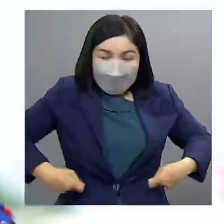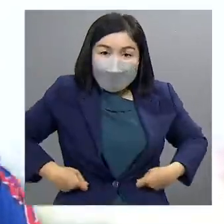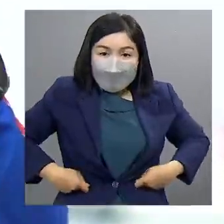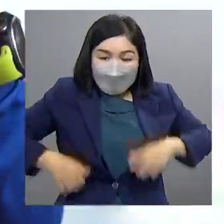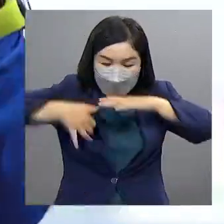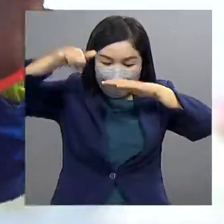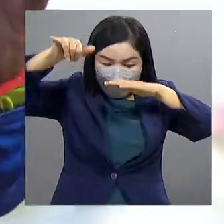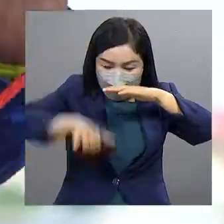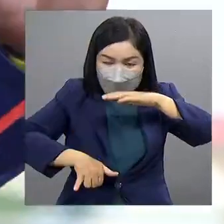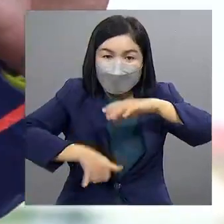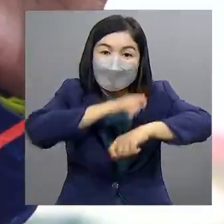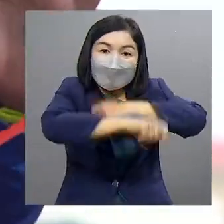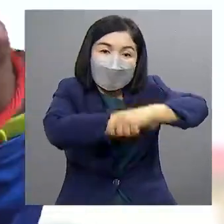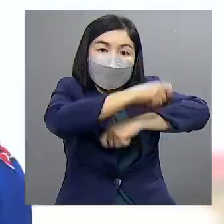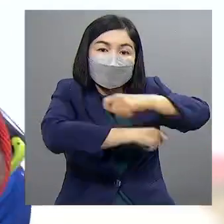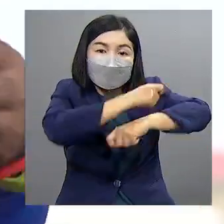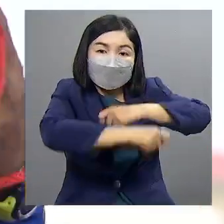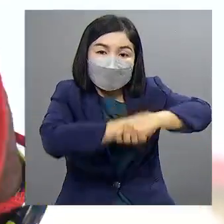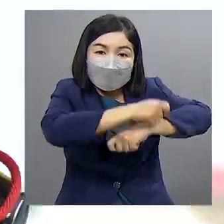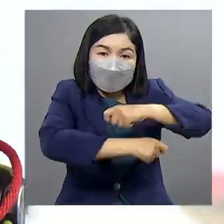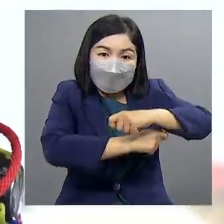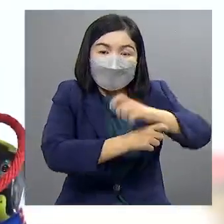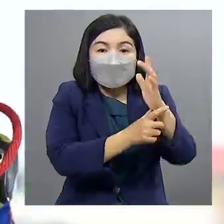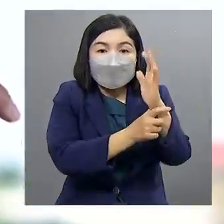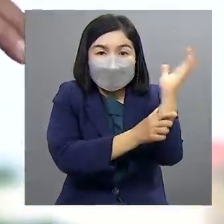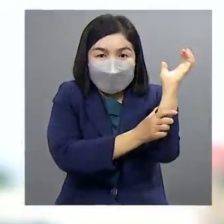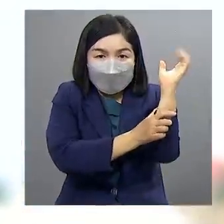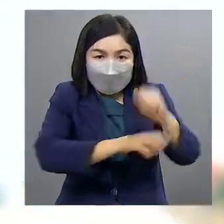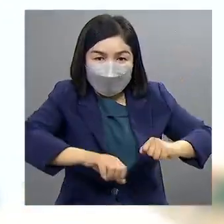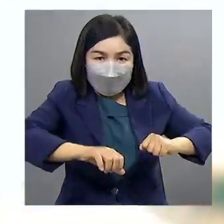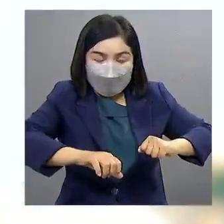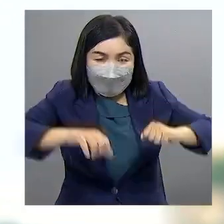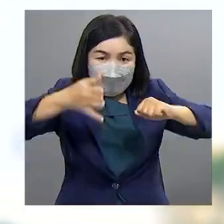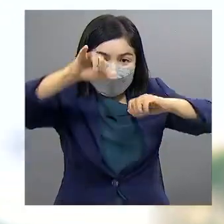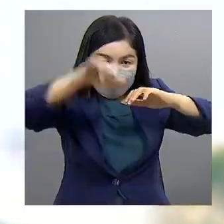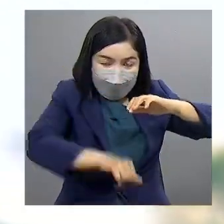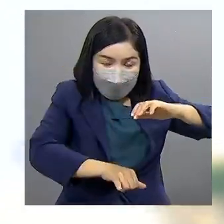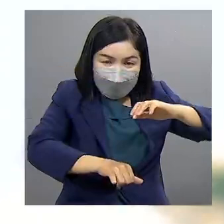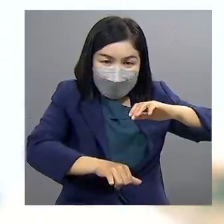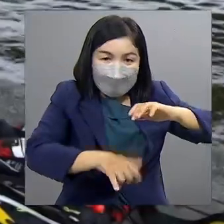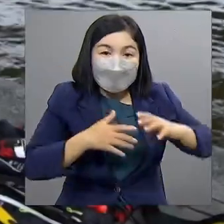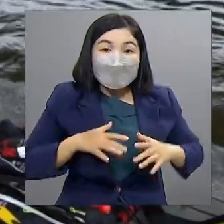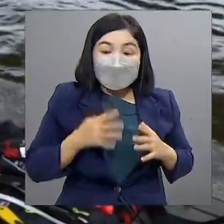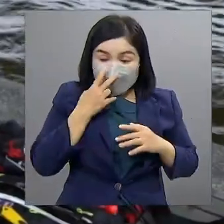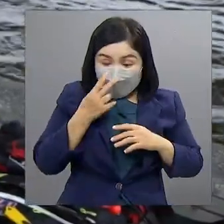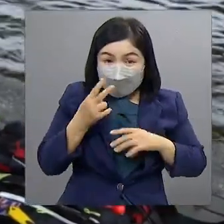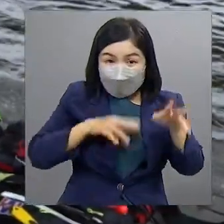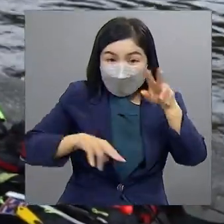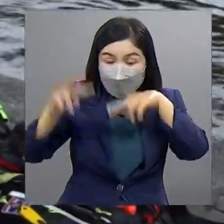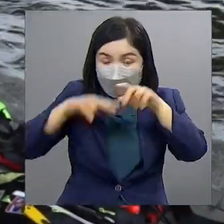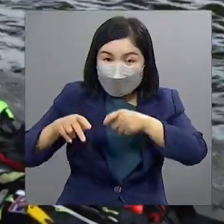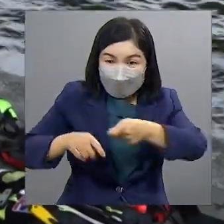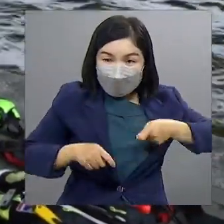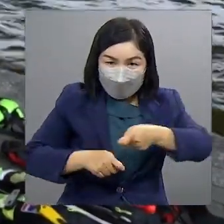นะครับ แขน เขาใส่ข้อมือไว้แล้วก็จับไว้ครับเพื่อให้รู้แนวทิศทางว่าคนข้างบนอยู่ตรงไหนด้วยแล้ว